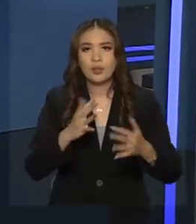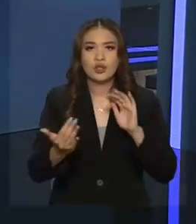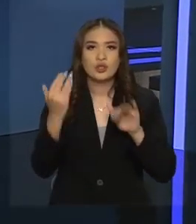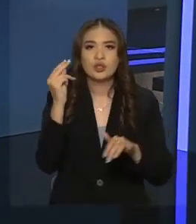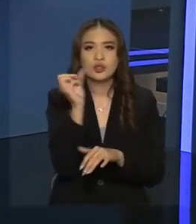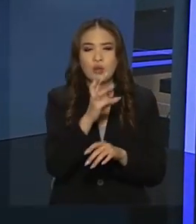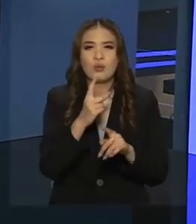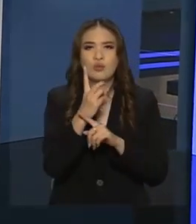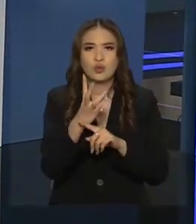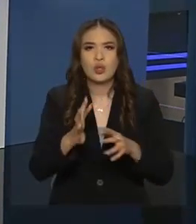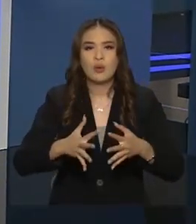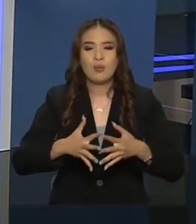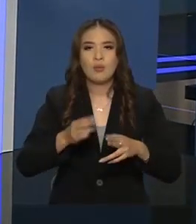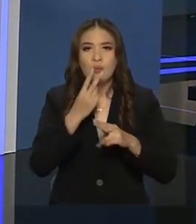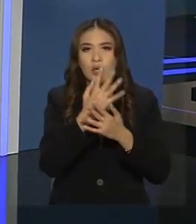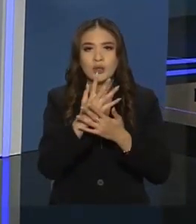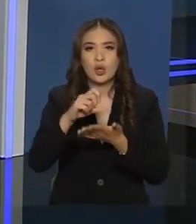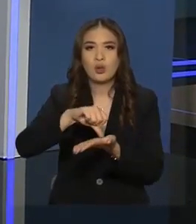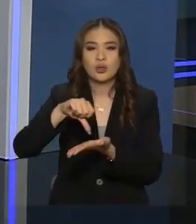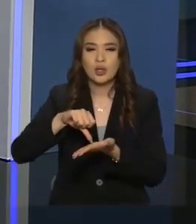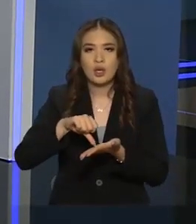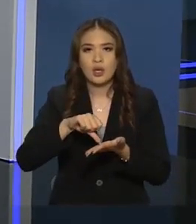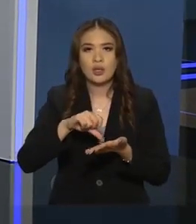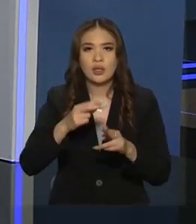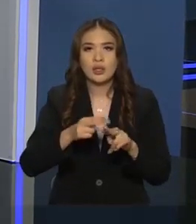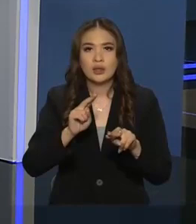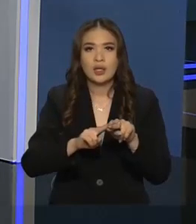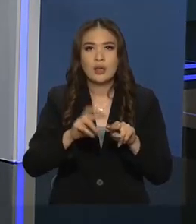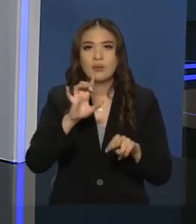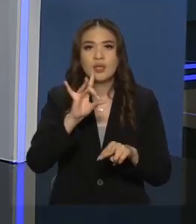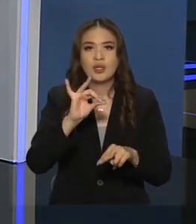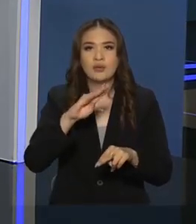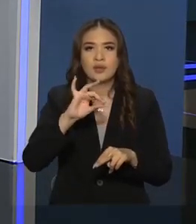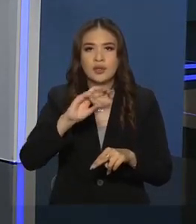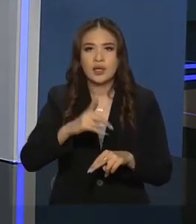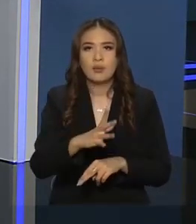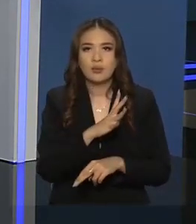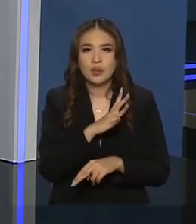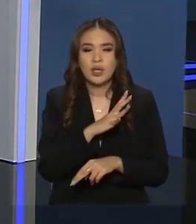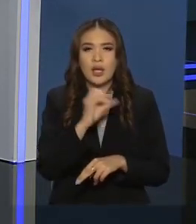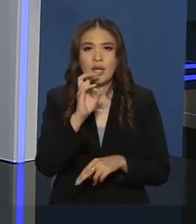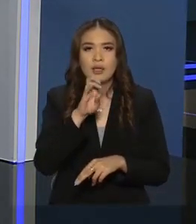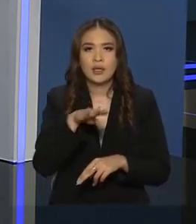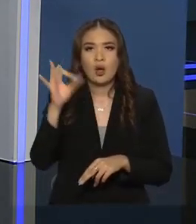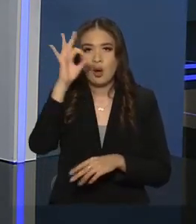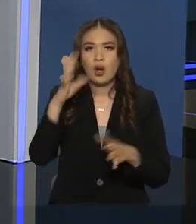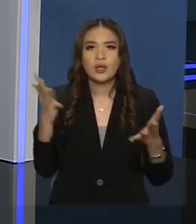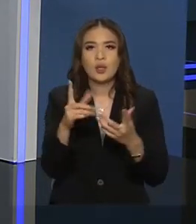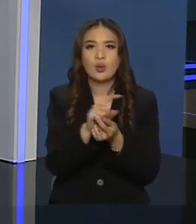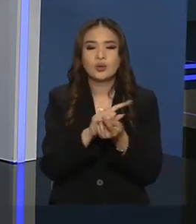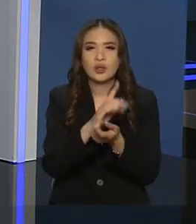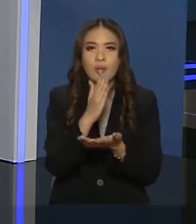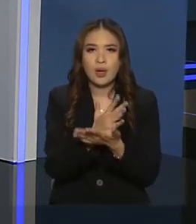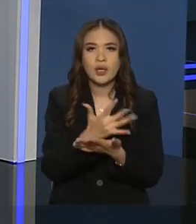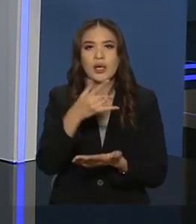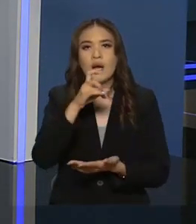есе өскен. Бүгін осы тақырыпқа орталық коммуникациялар қызметінде брифинг өтті. ОБТ қорытындылары айтылды, қандай өзгерістер бар, қанша